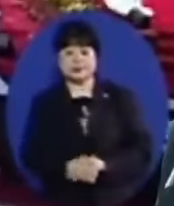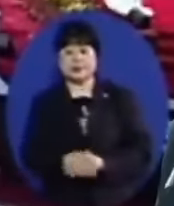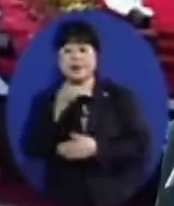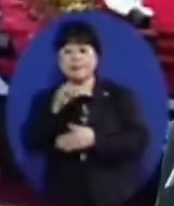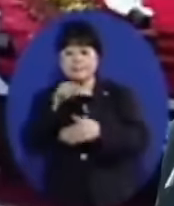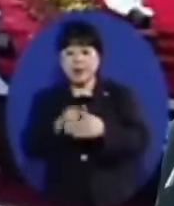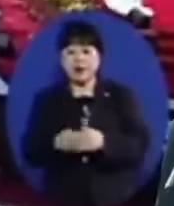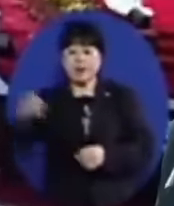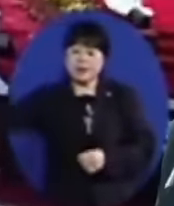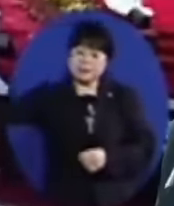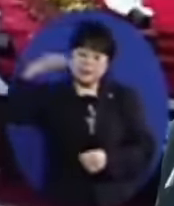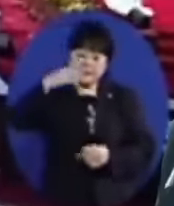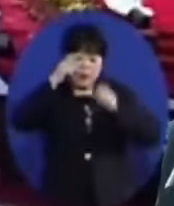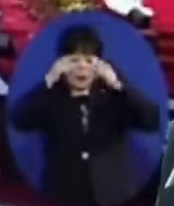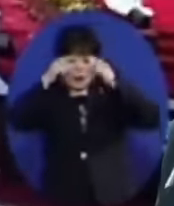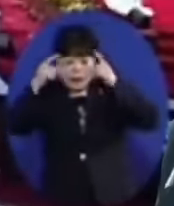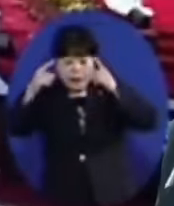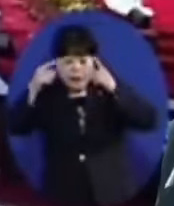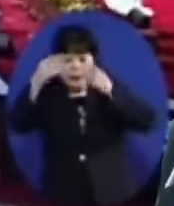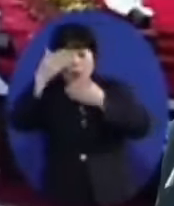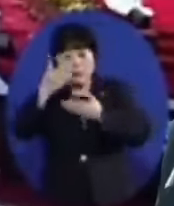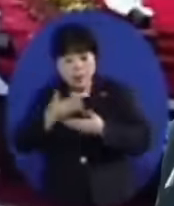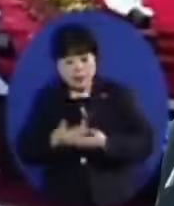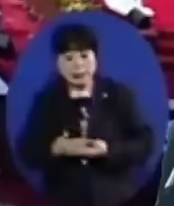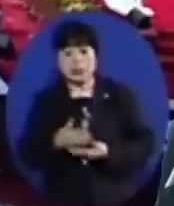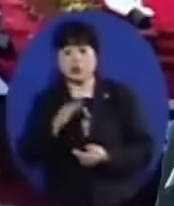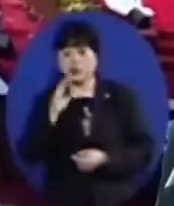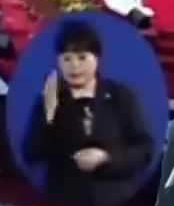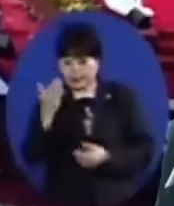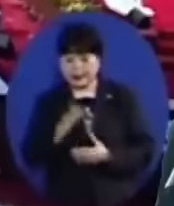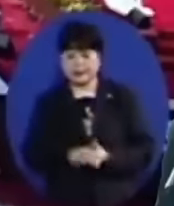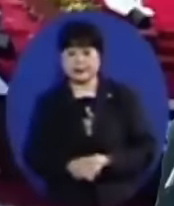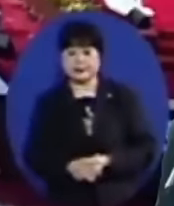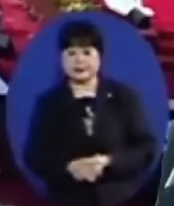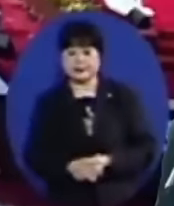마음에 비추어져서 깨달음을 얻어서 깨달아야 되는 것입니다.